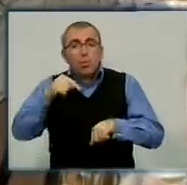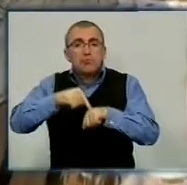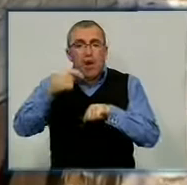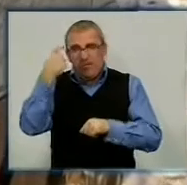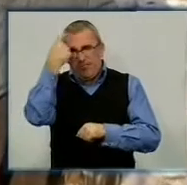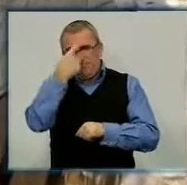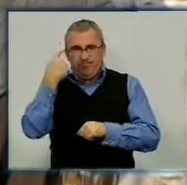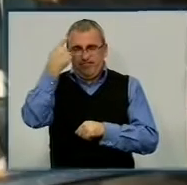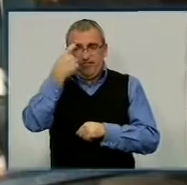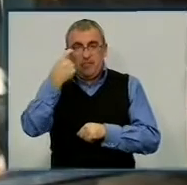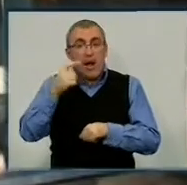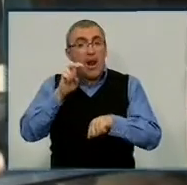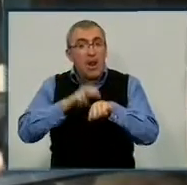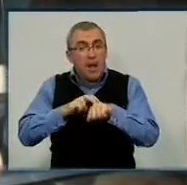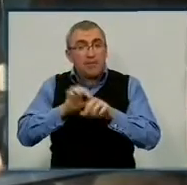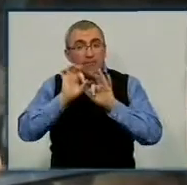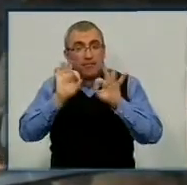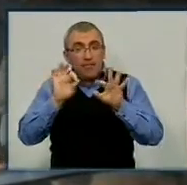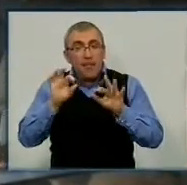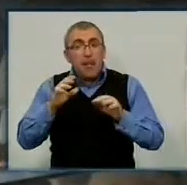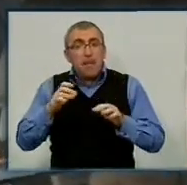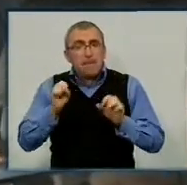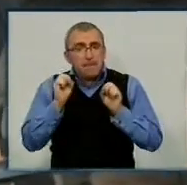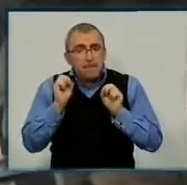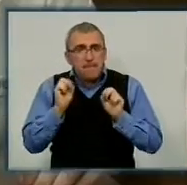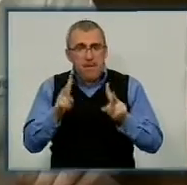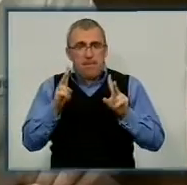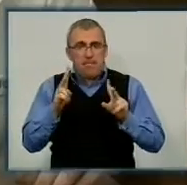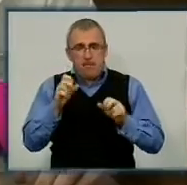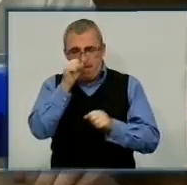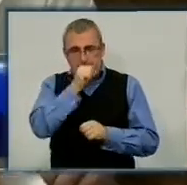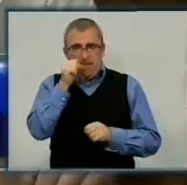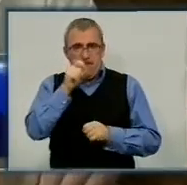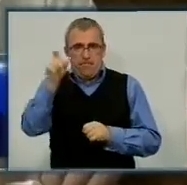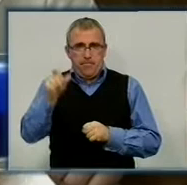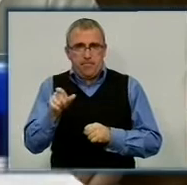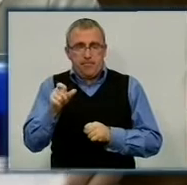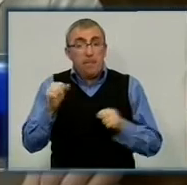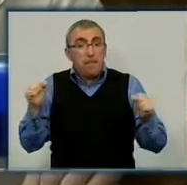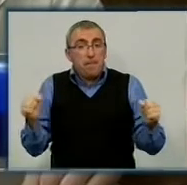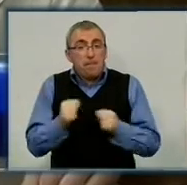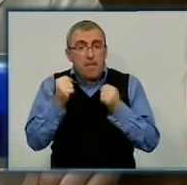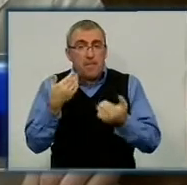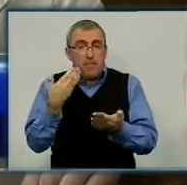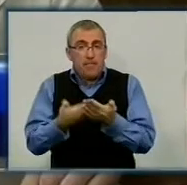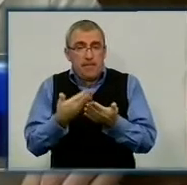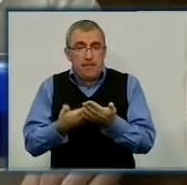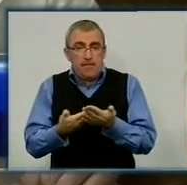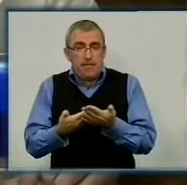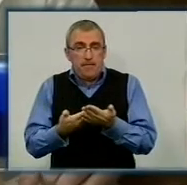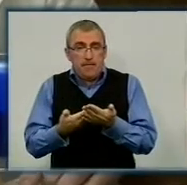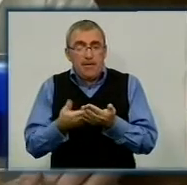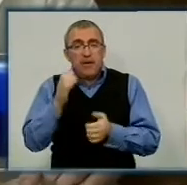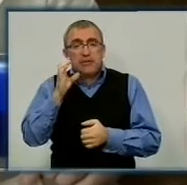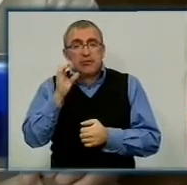сп'яніння лікарі нагадують про небезпеку переохолодження для організму найбільше мерзнуть це вже десь в